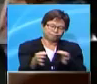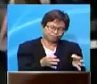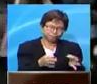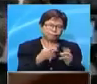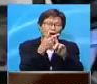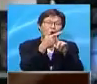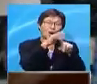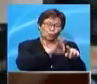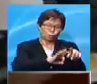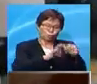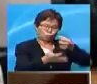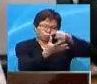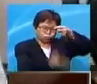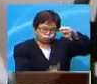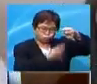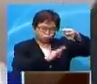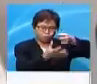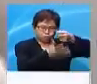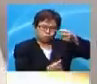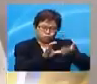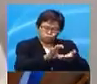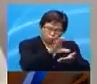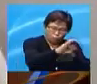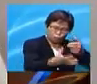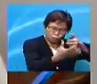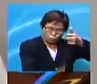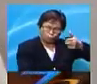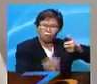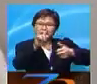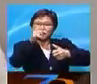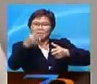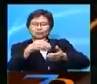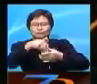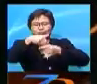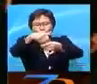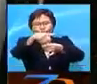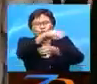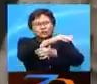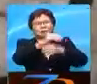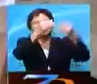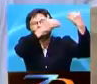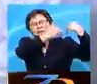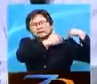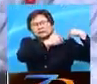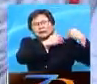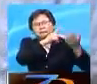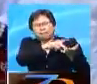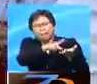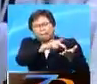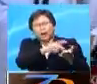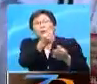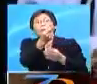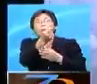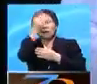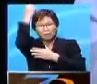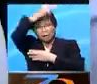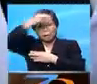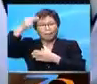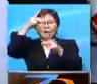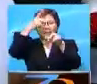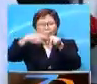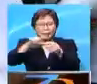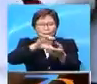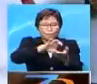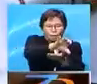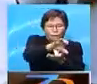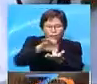australiaia p ulangan bonus S menanggung kos haji kepelbagai pelaburan